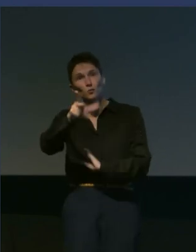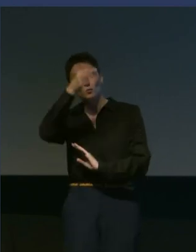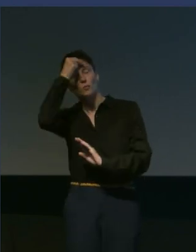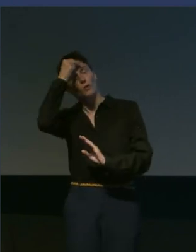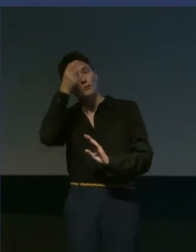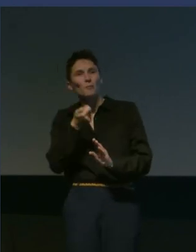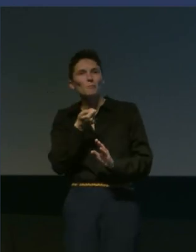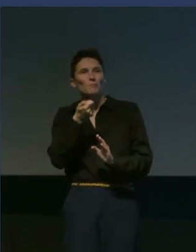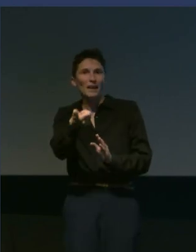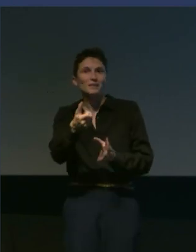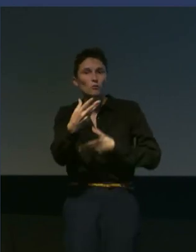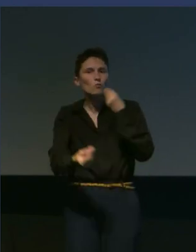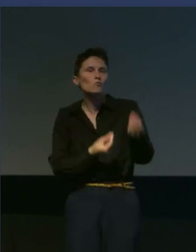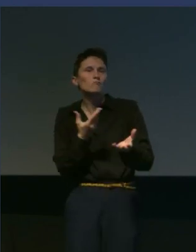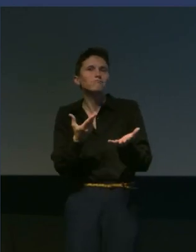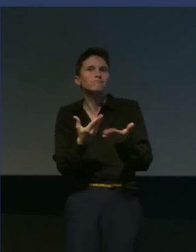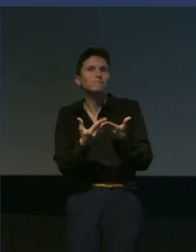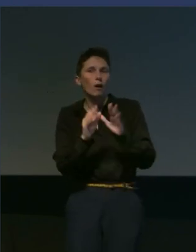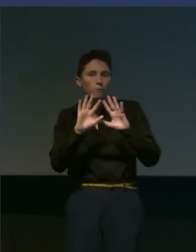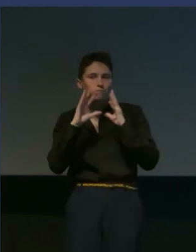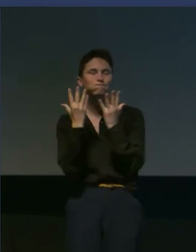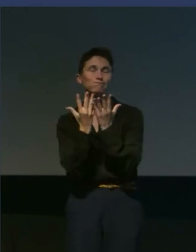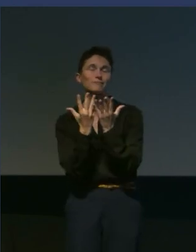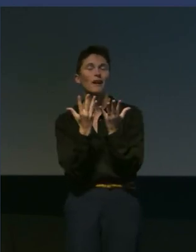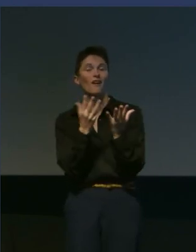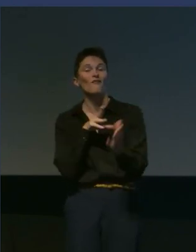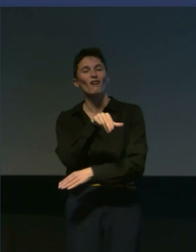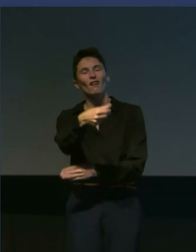de choses. Et en fait,